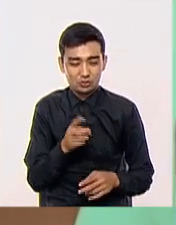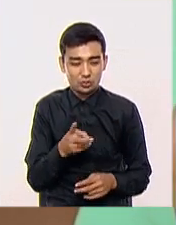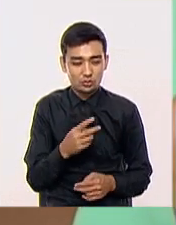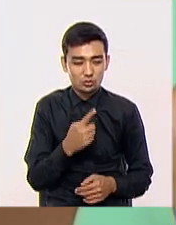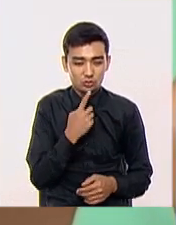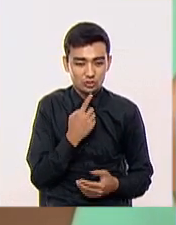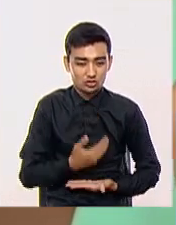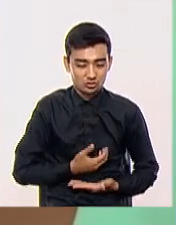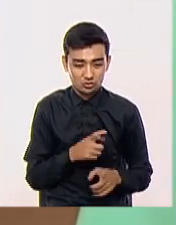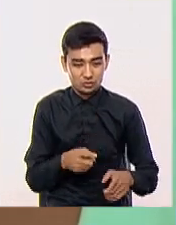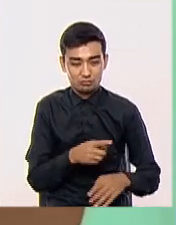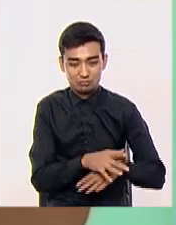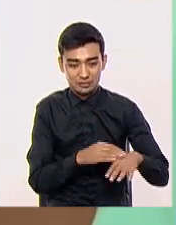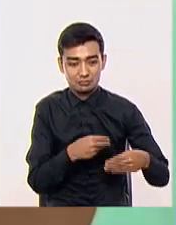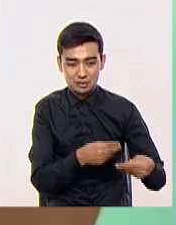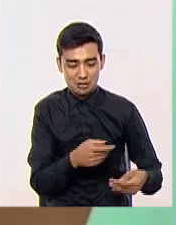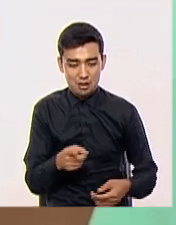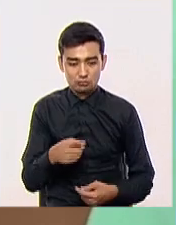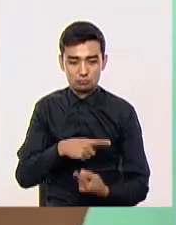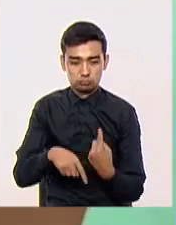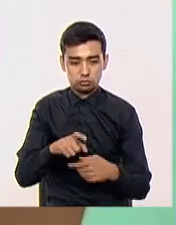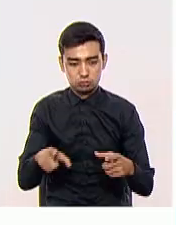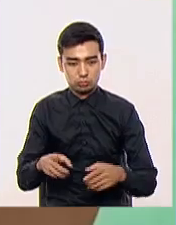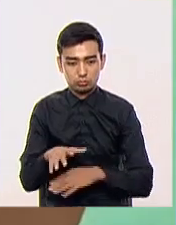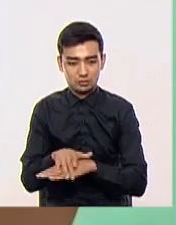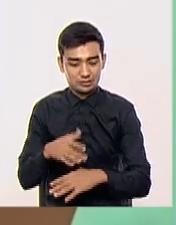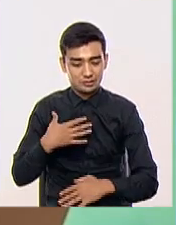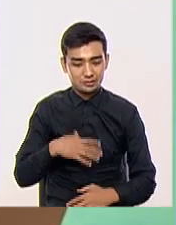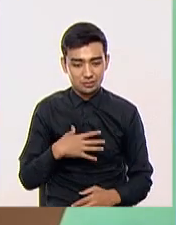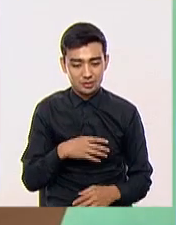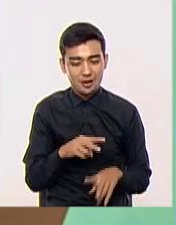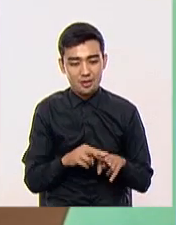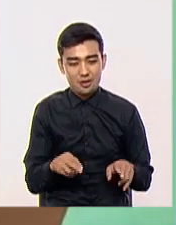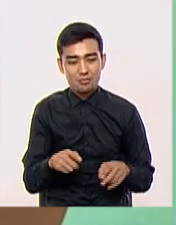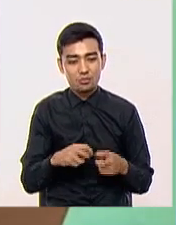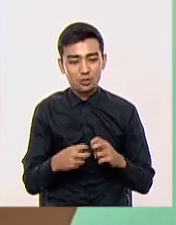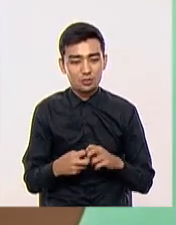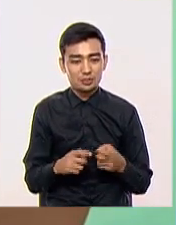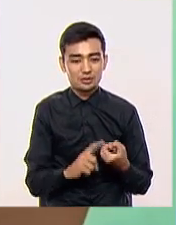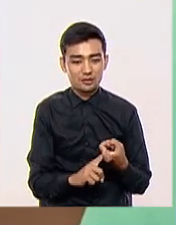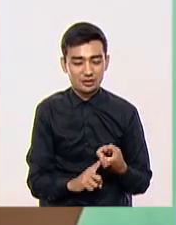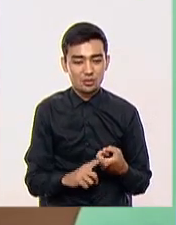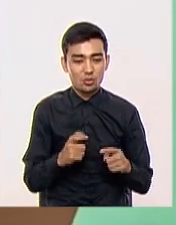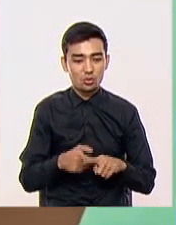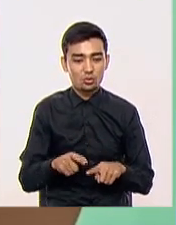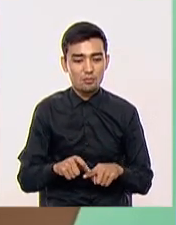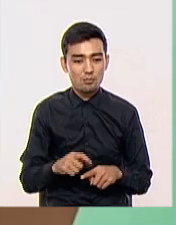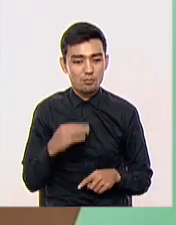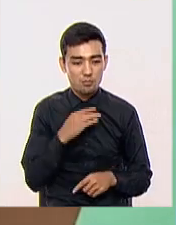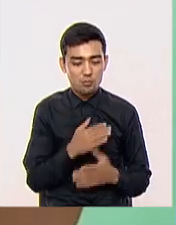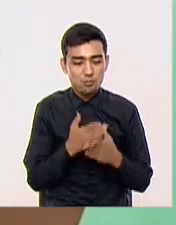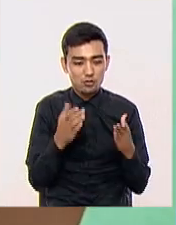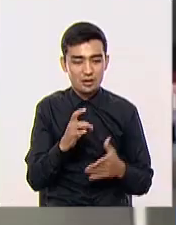жағдайына байланысты. Мүмкін ондай кездеседі. Осы мәселе бойынша үлкен